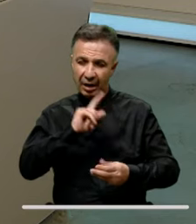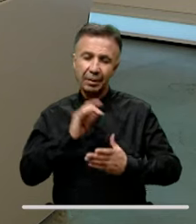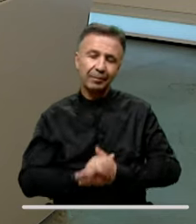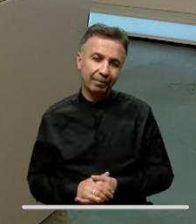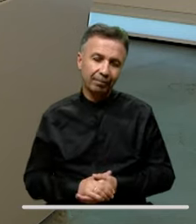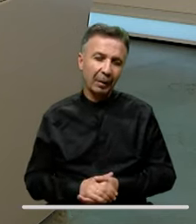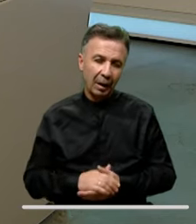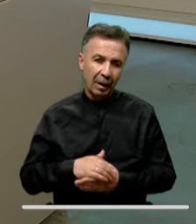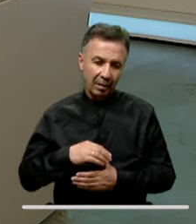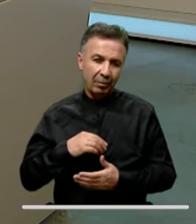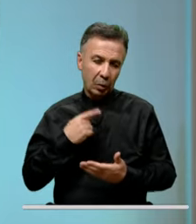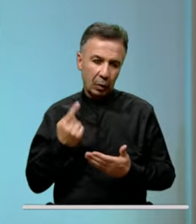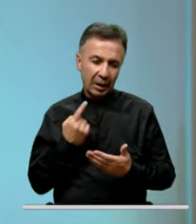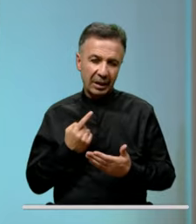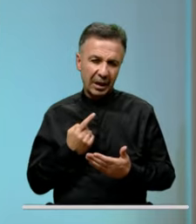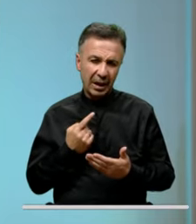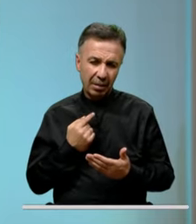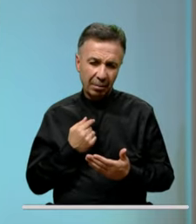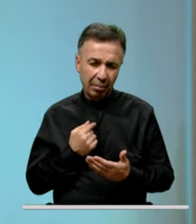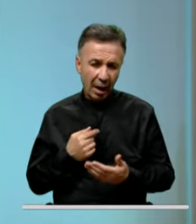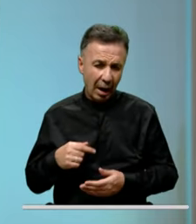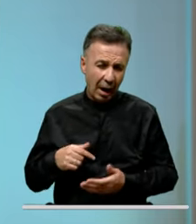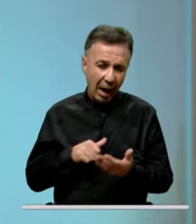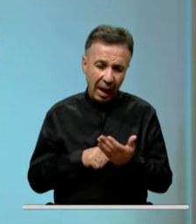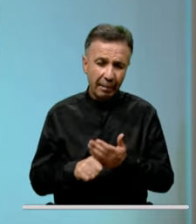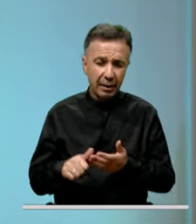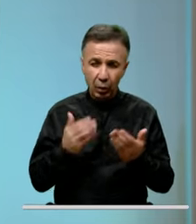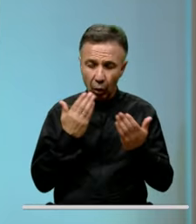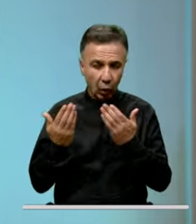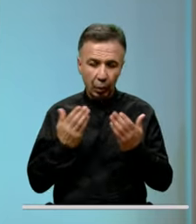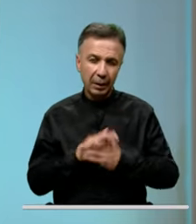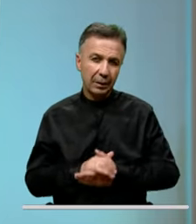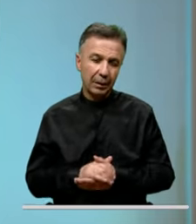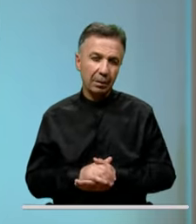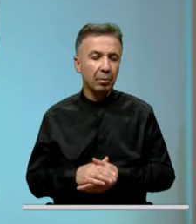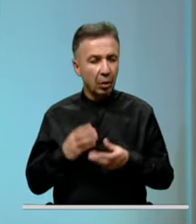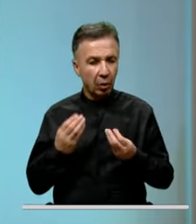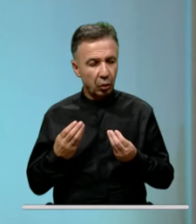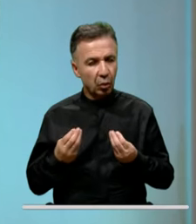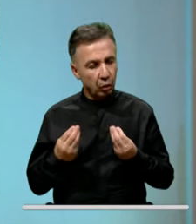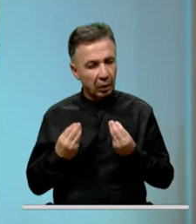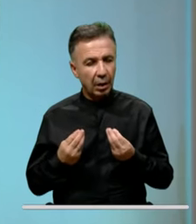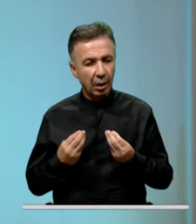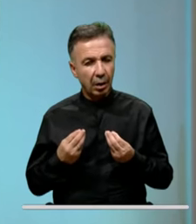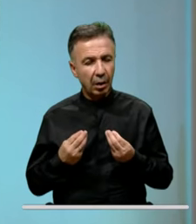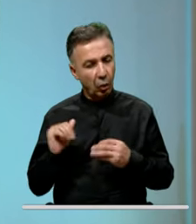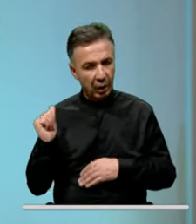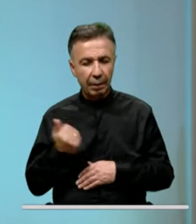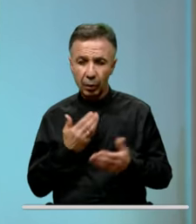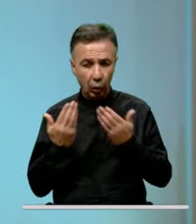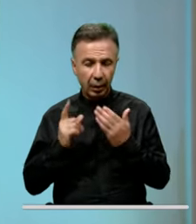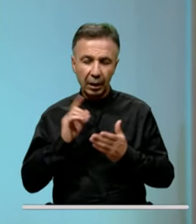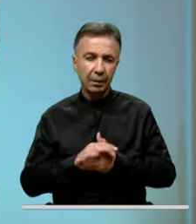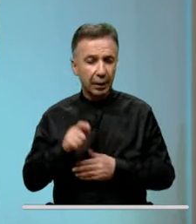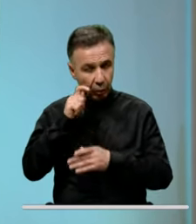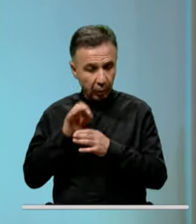tarafının okunması şüphesiz ilahi kelam olması itibariyle önemlidir ve okunmalıdır. Hatta bir